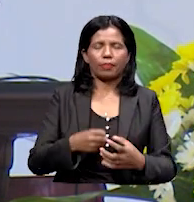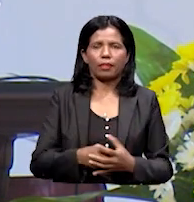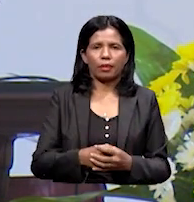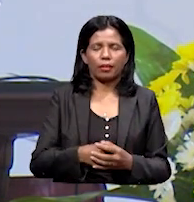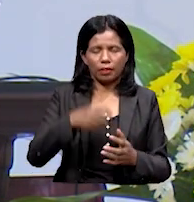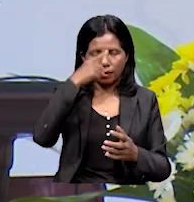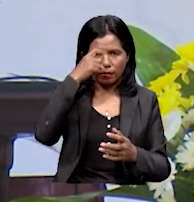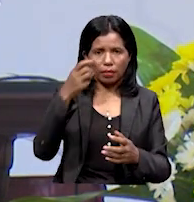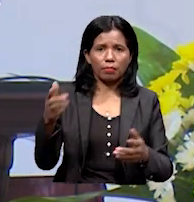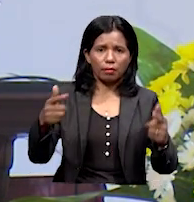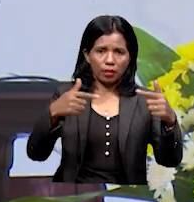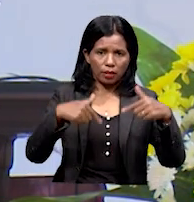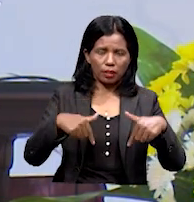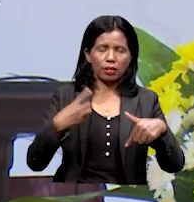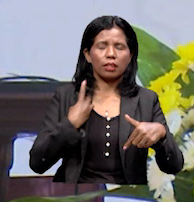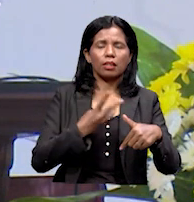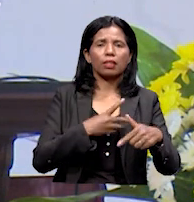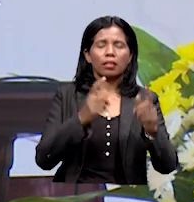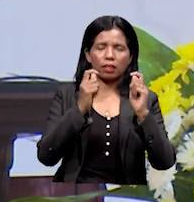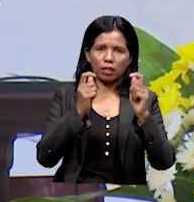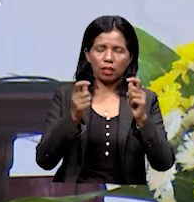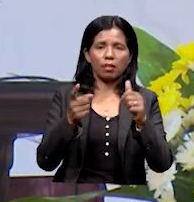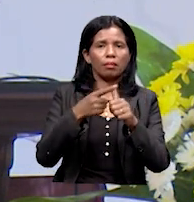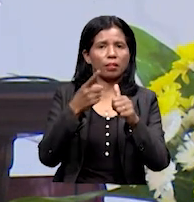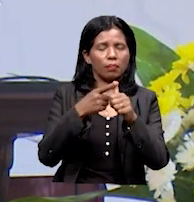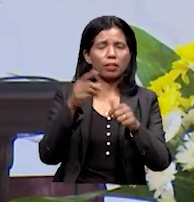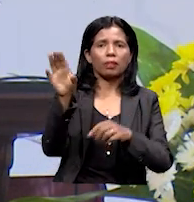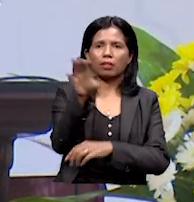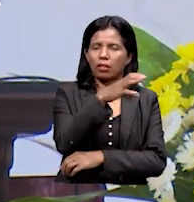tanema ita koko atu filafali ba primeiro Natal wanhira